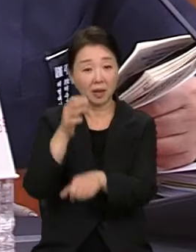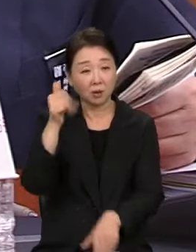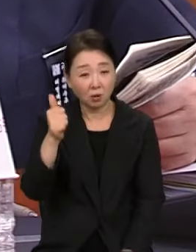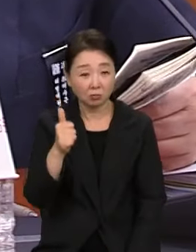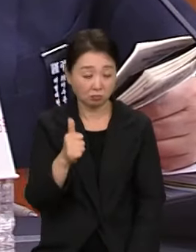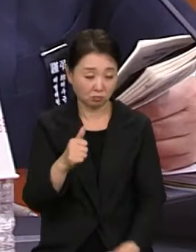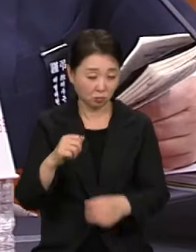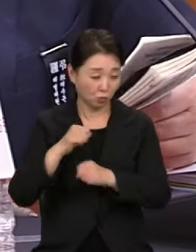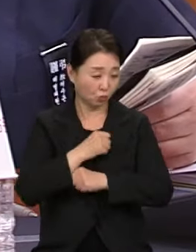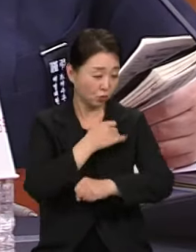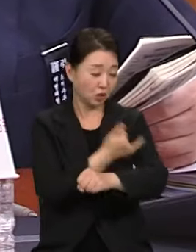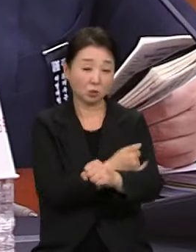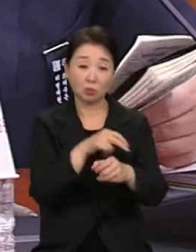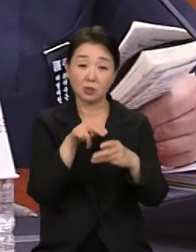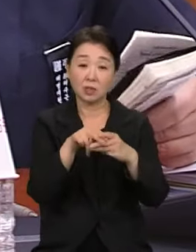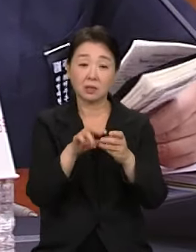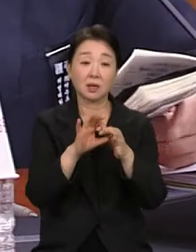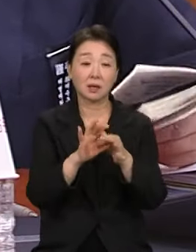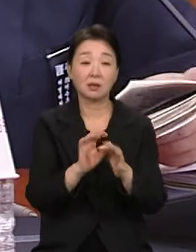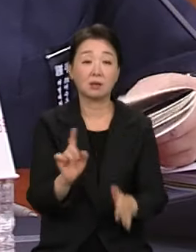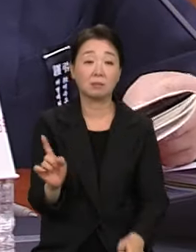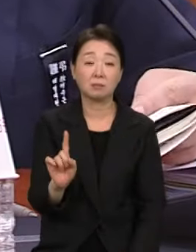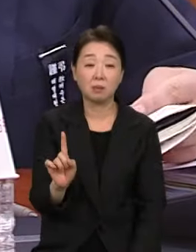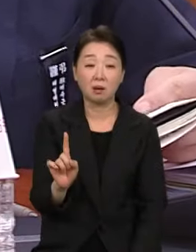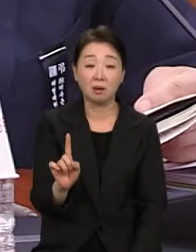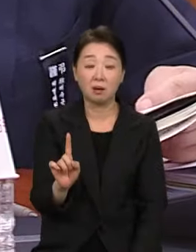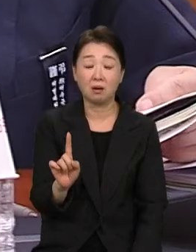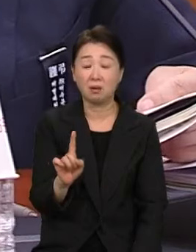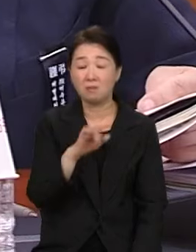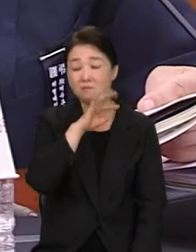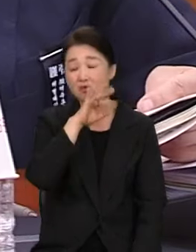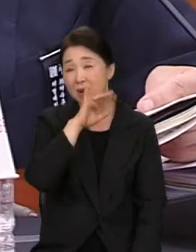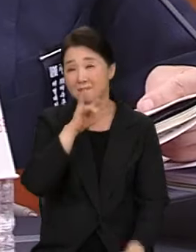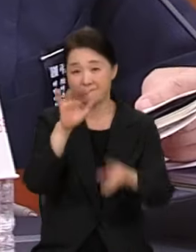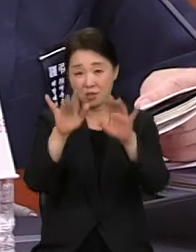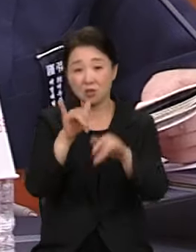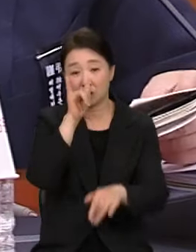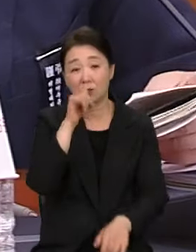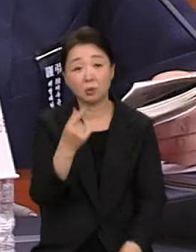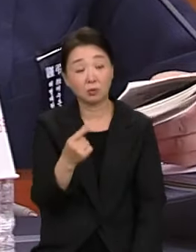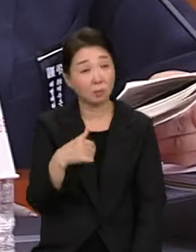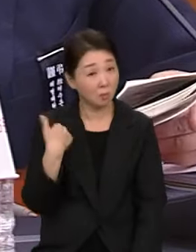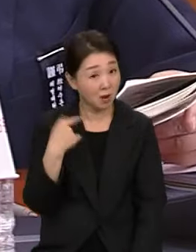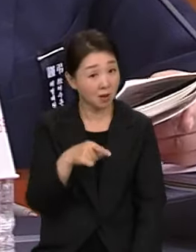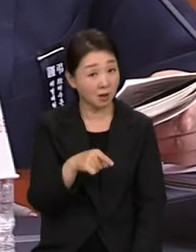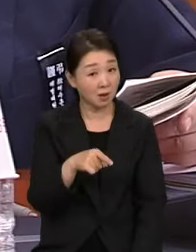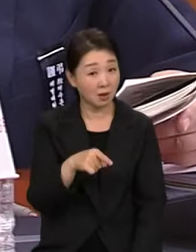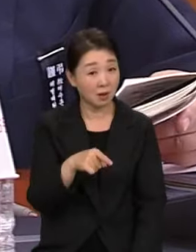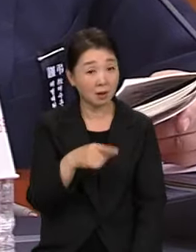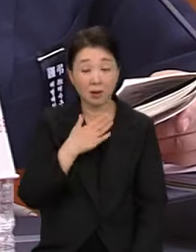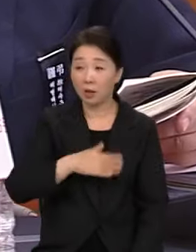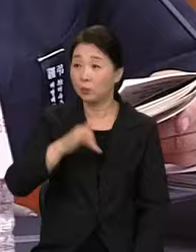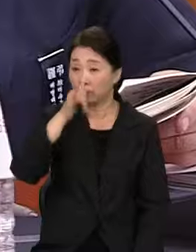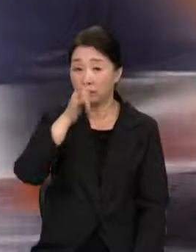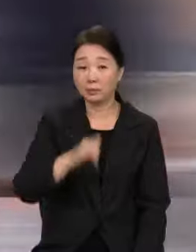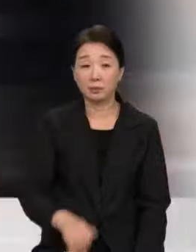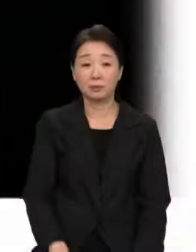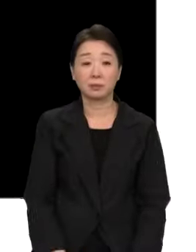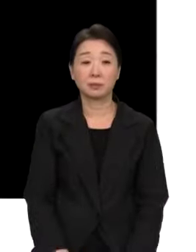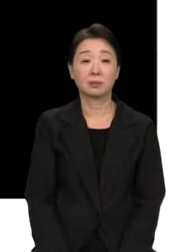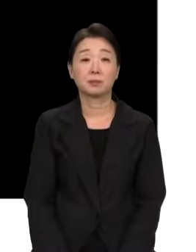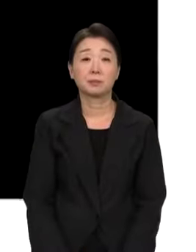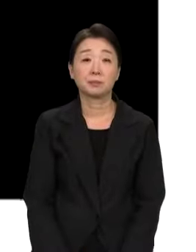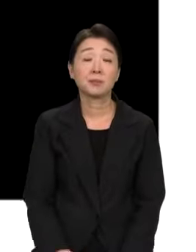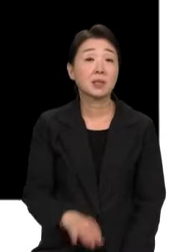군인권센터 등에 대한 반박하는 글도 올렸어요. 몰랐어요? 알고 있습니다.